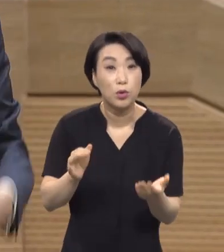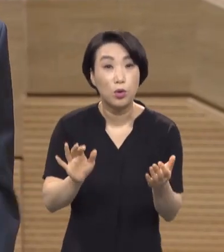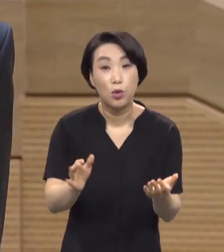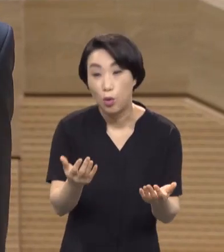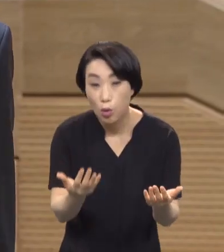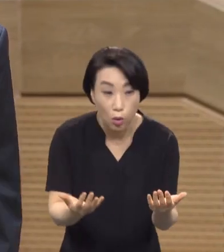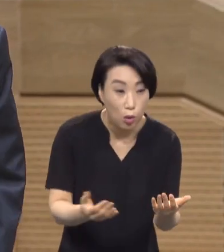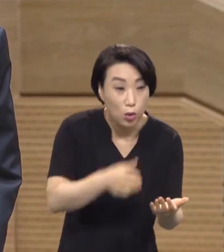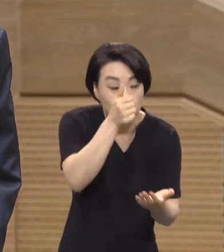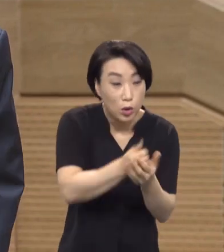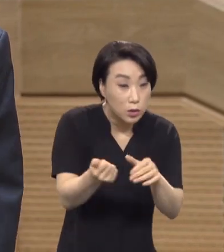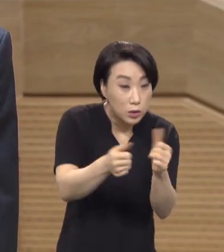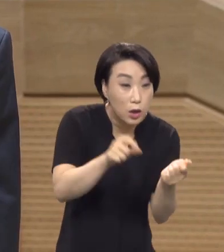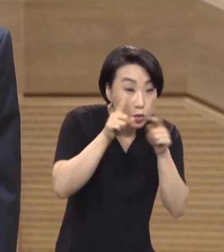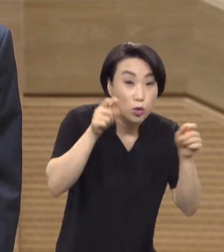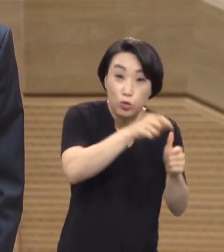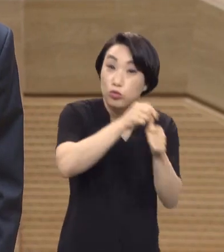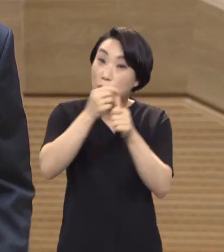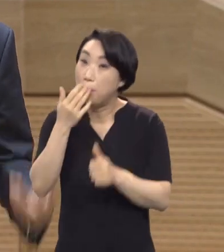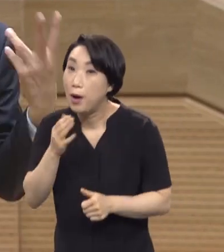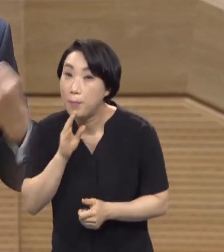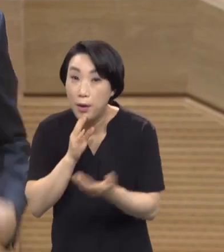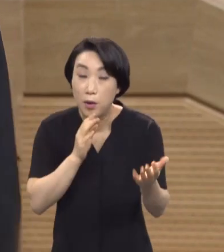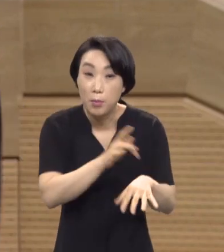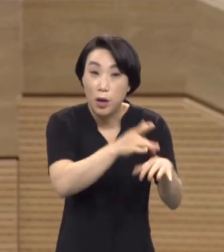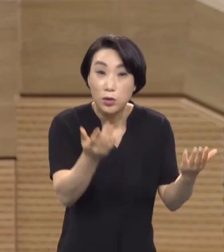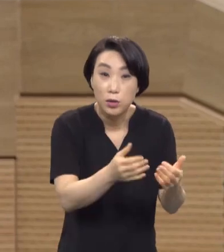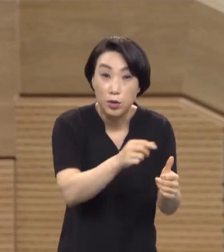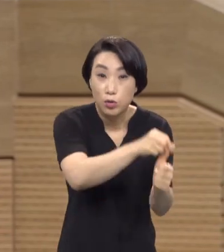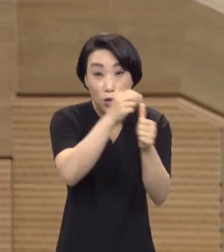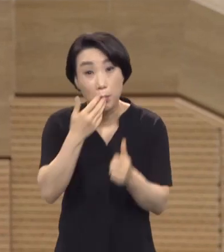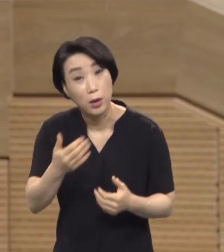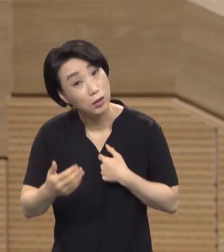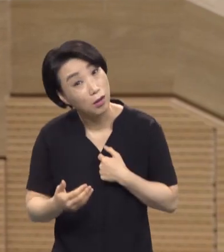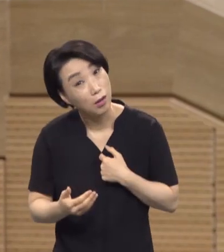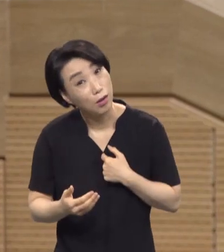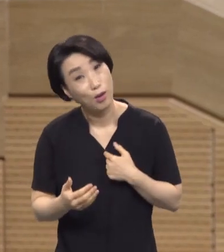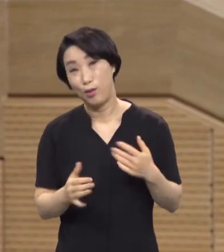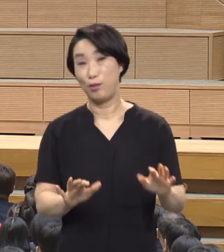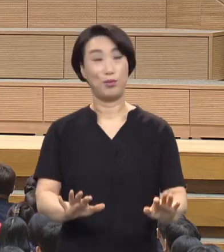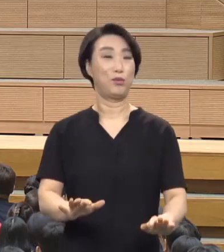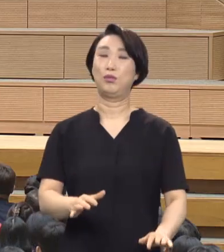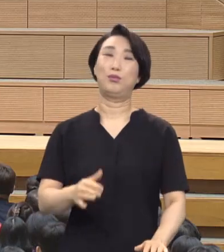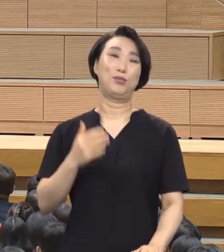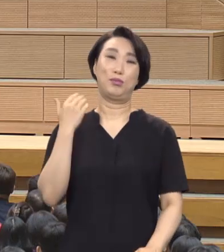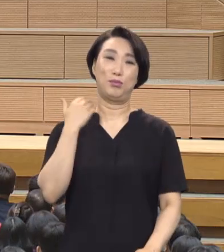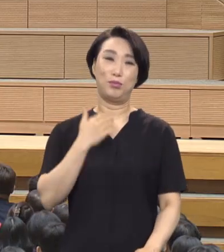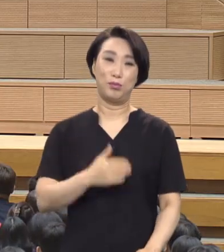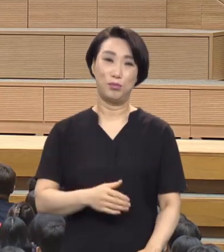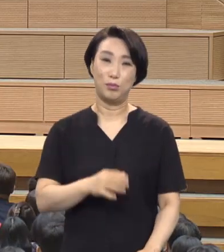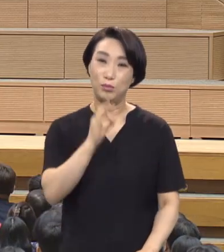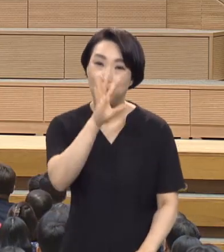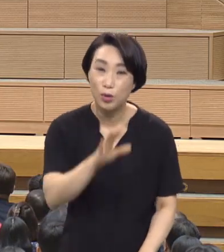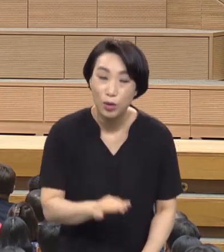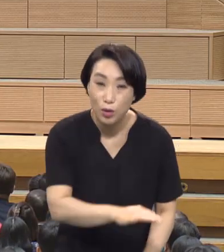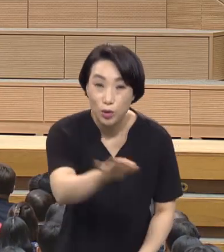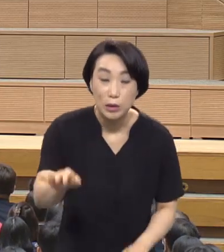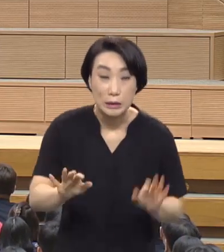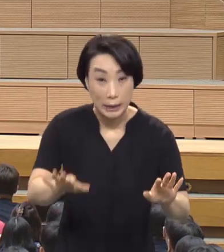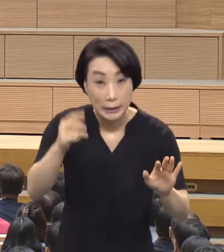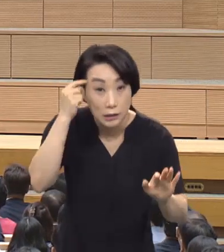어디서 죄에서 사망해서 지옥에서 마귀 손에서 구원할 수 있겠느냐 그 말이오. 응? 우리는 잘 알아야 돼.